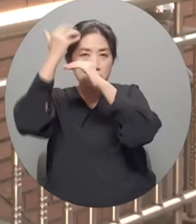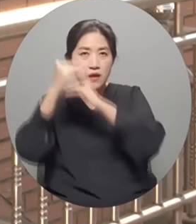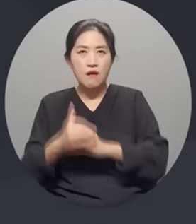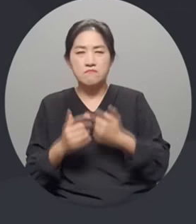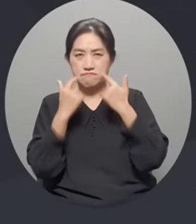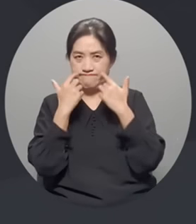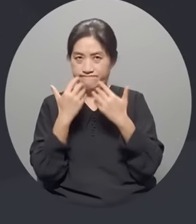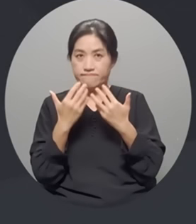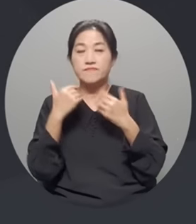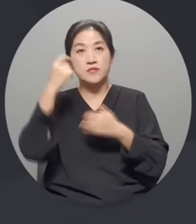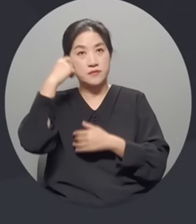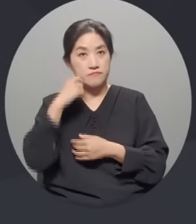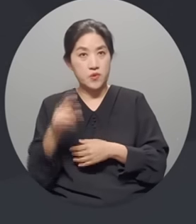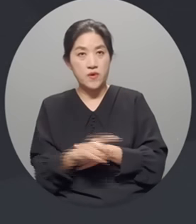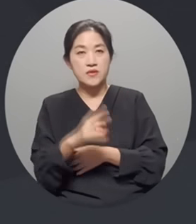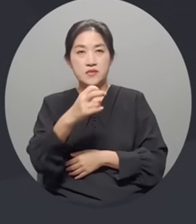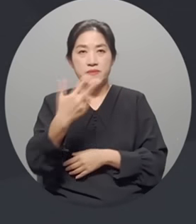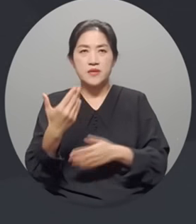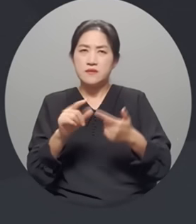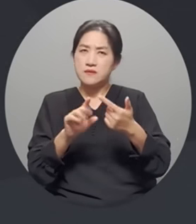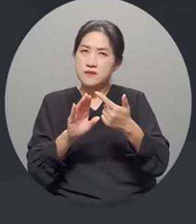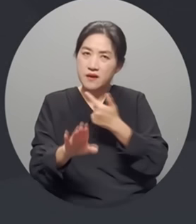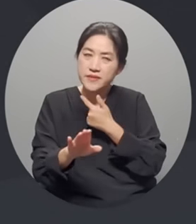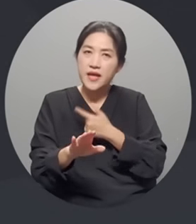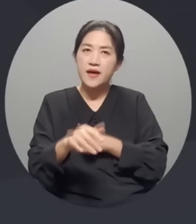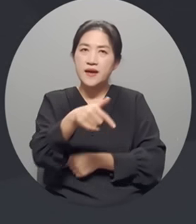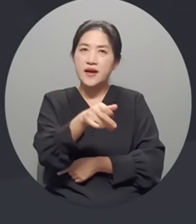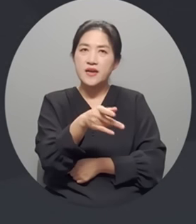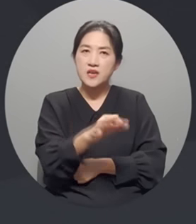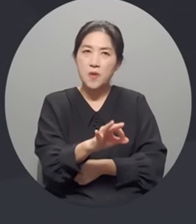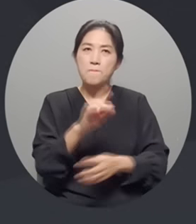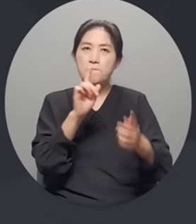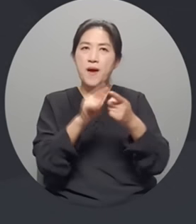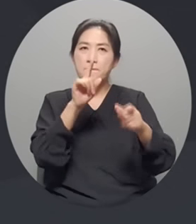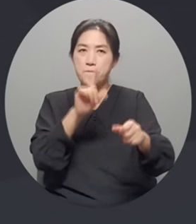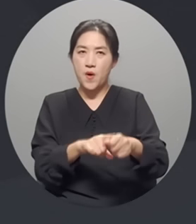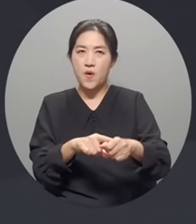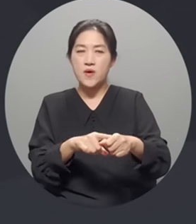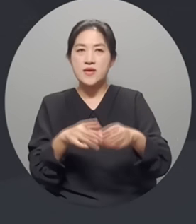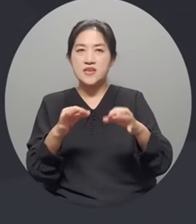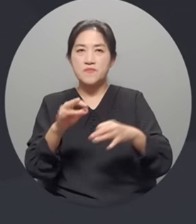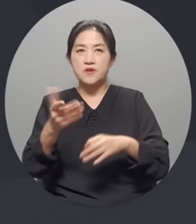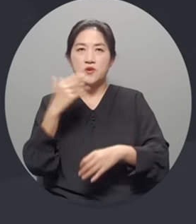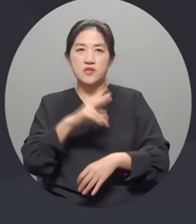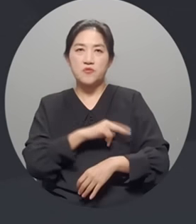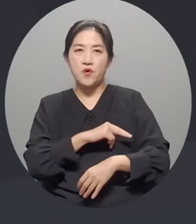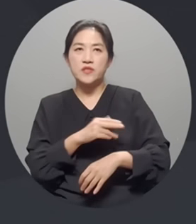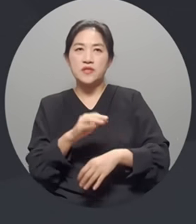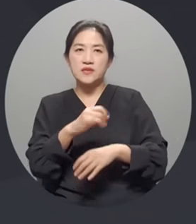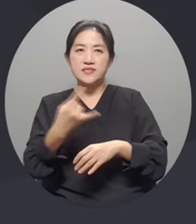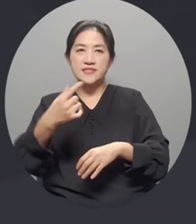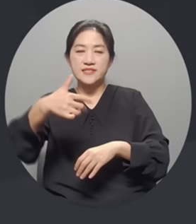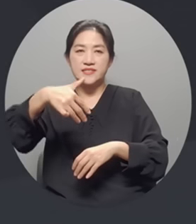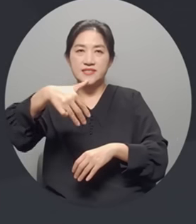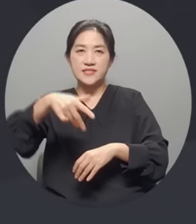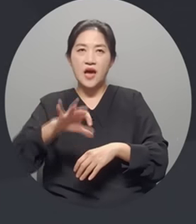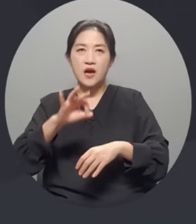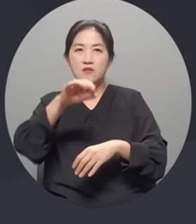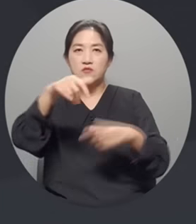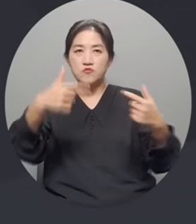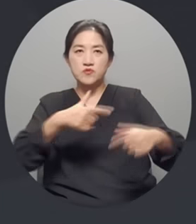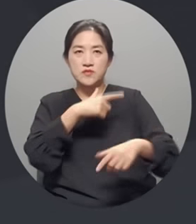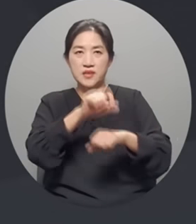구체적이었습니다. 2022년 하반기 무렵 강혜경 씨를 만나러 김영선 전 의원 의창구 사무실에 갔는데